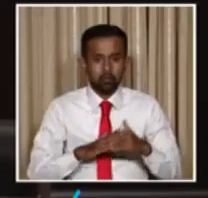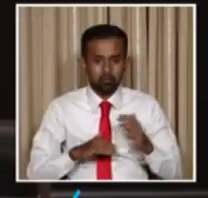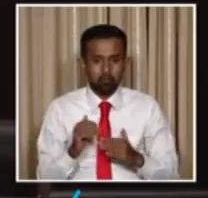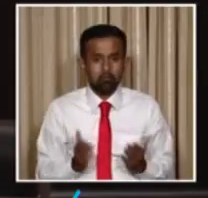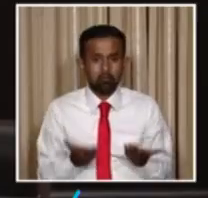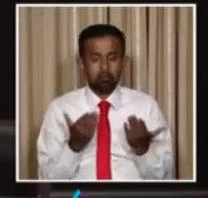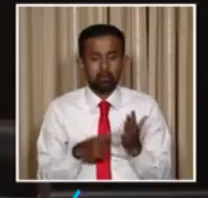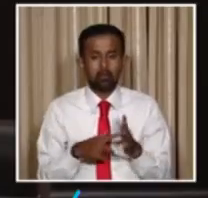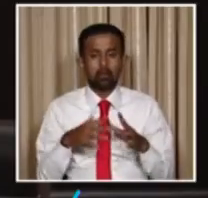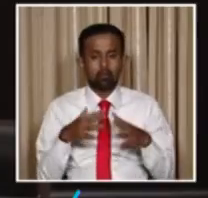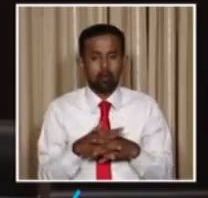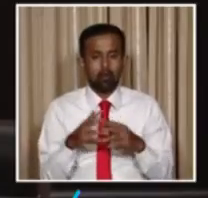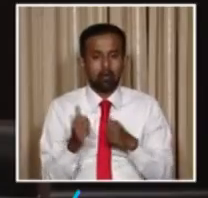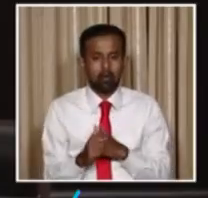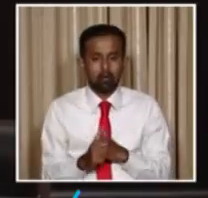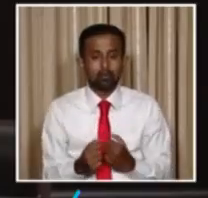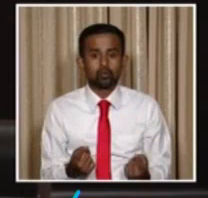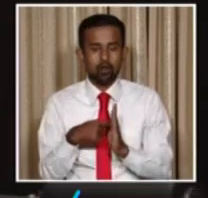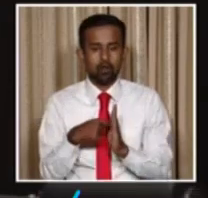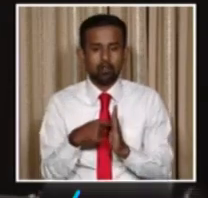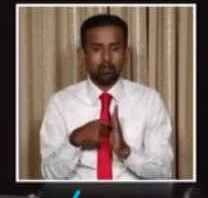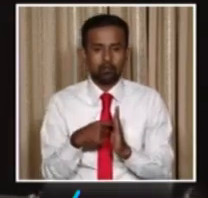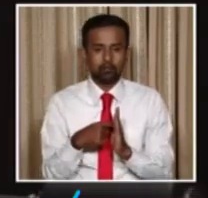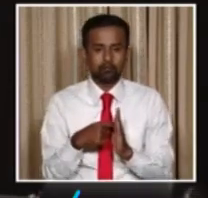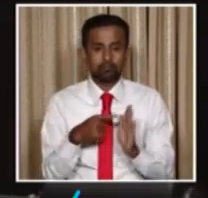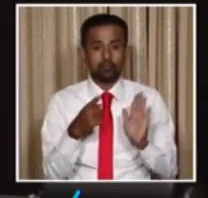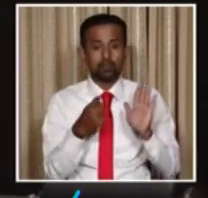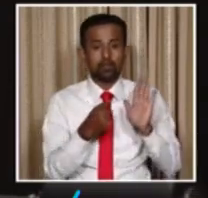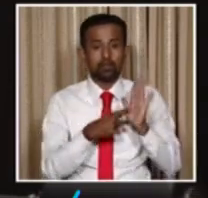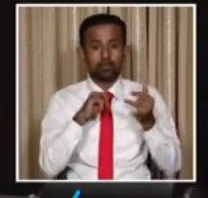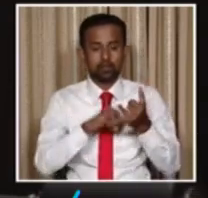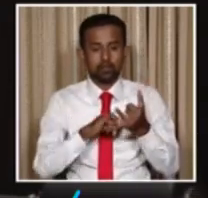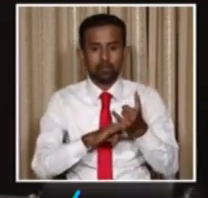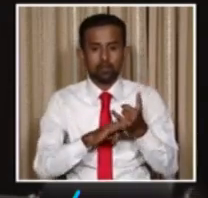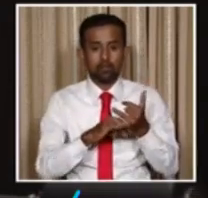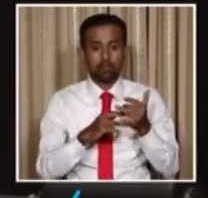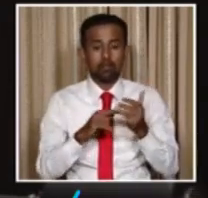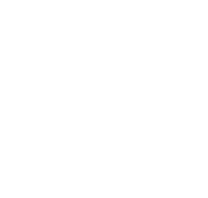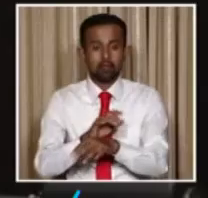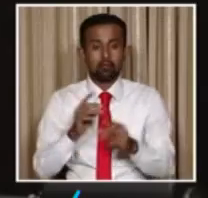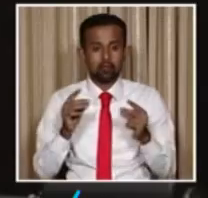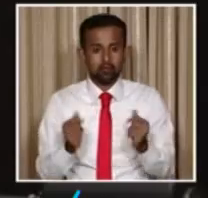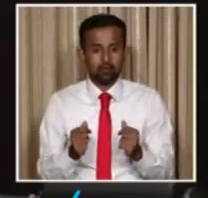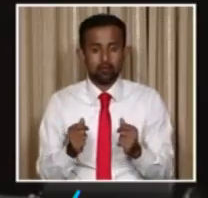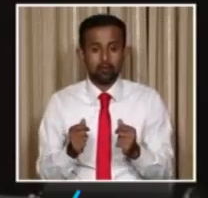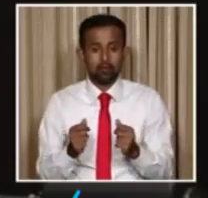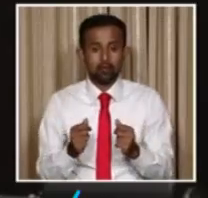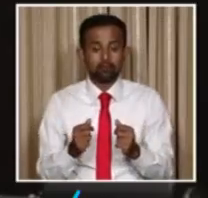කඩිනමින් නීති සම්පාදනය කරගන්න අවශ්‍යම කරන මොහොත. SL සර්ට් ආයතන එහෙම නැත්නම් ශ්‍රී ලංකා පරිගණක හදිසි